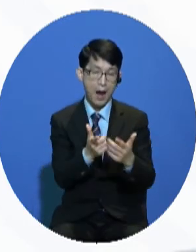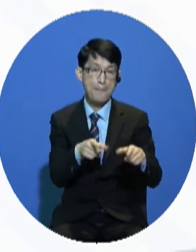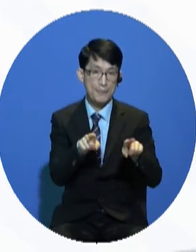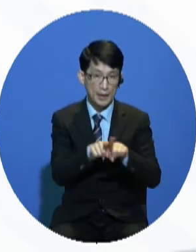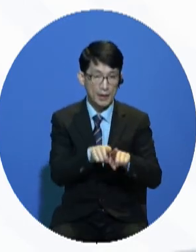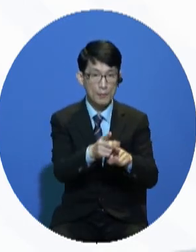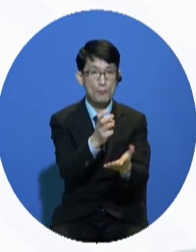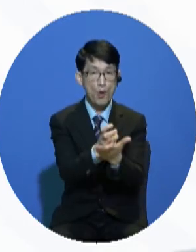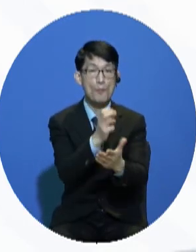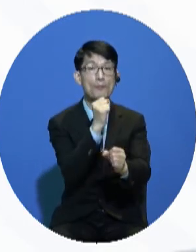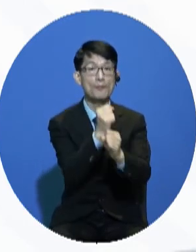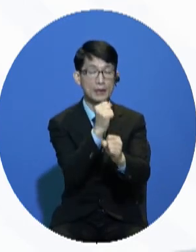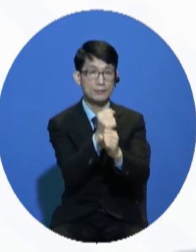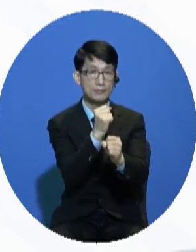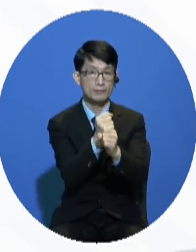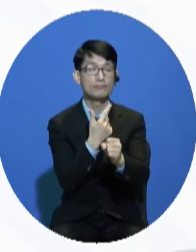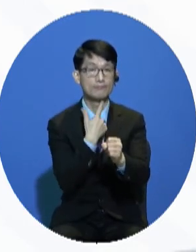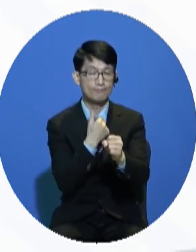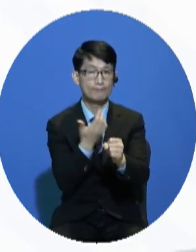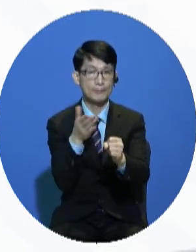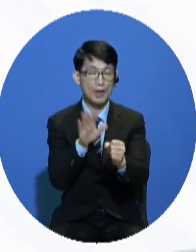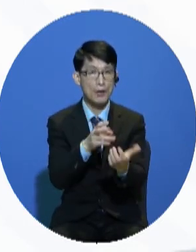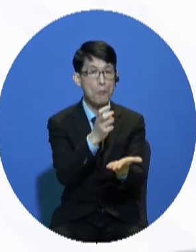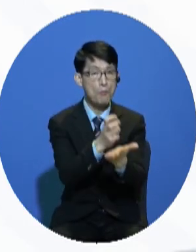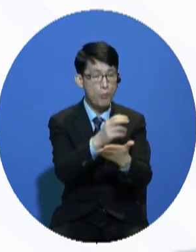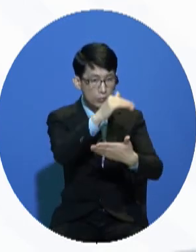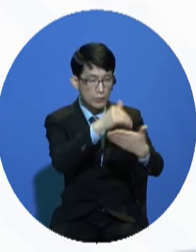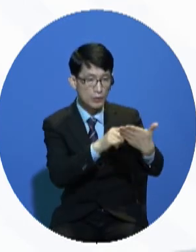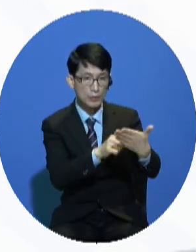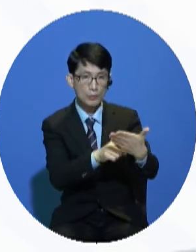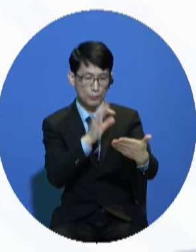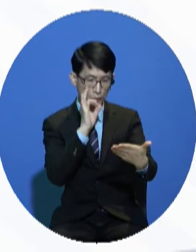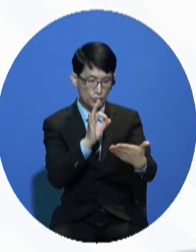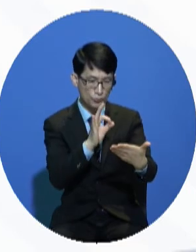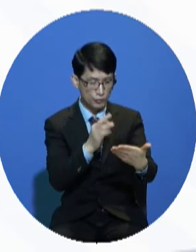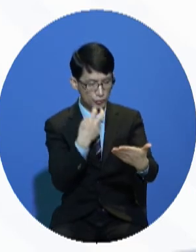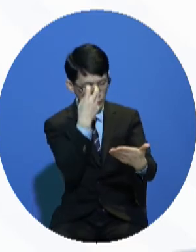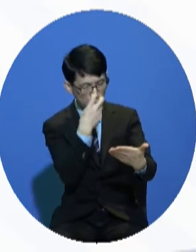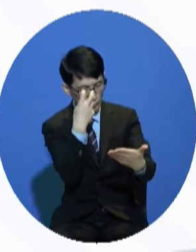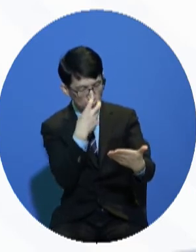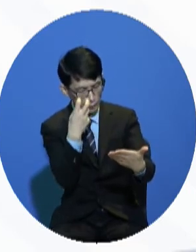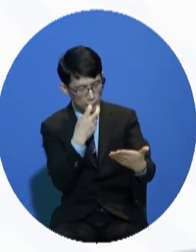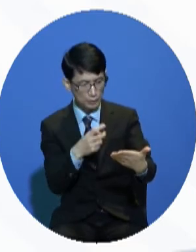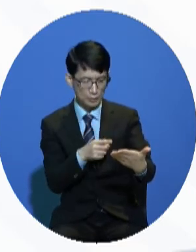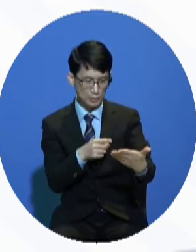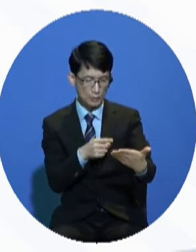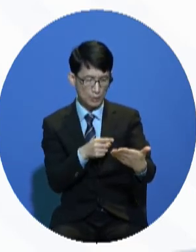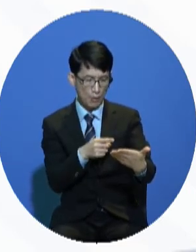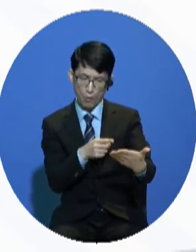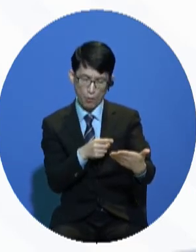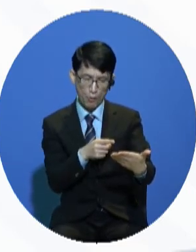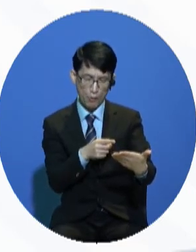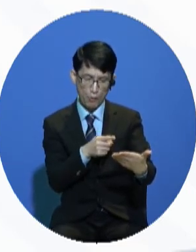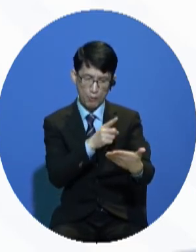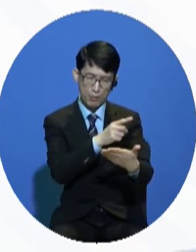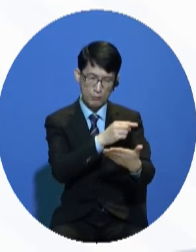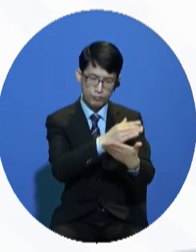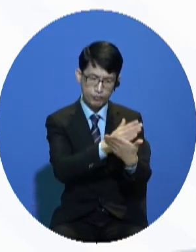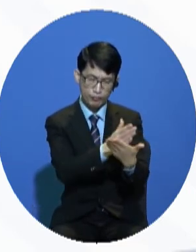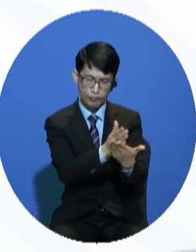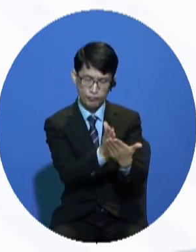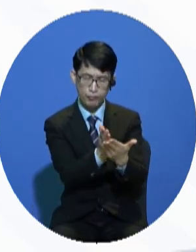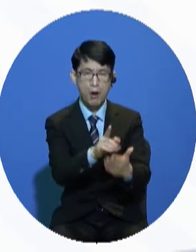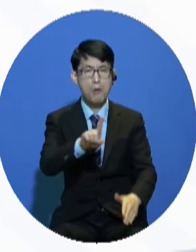만들었던 그런 법률안이지만, 원래 법안의 내용을 좀 살펴보니까 굉장히 법안이 방대합니다. 무려